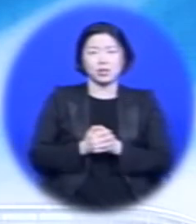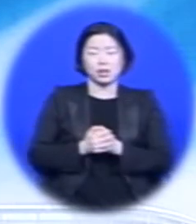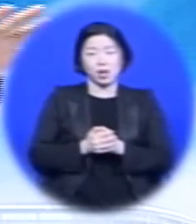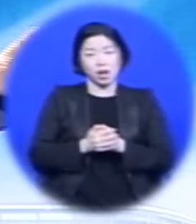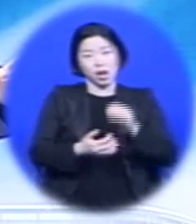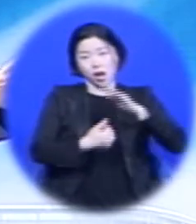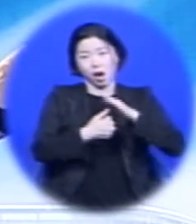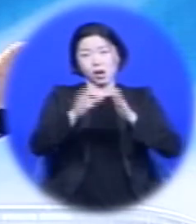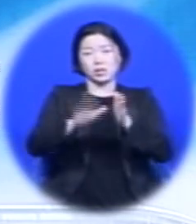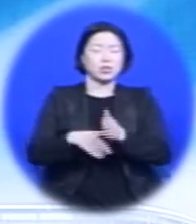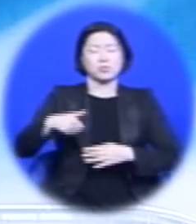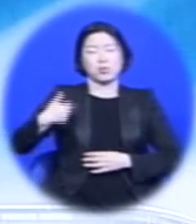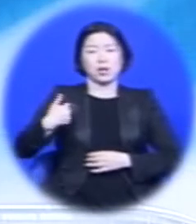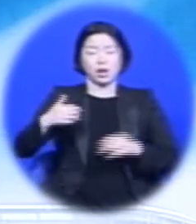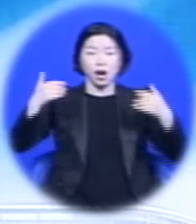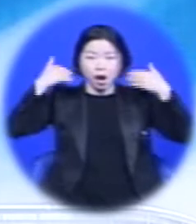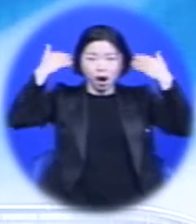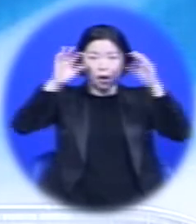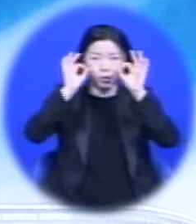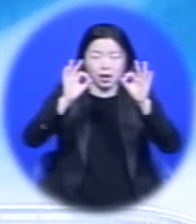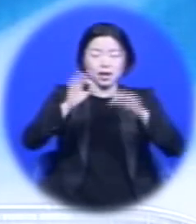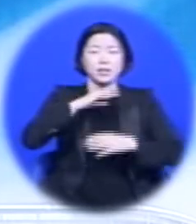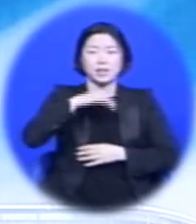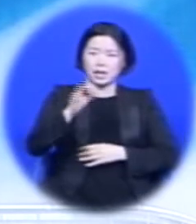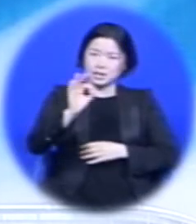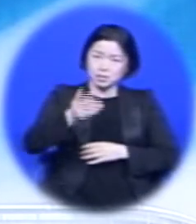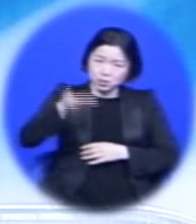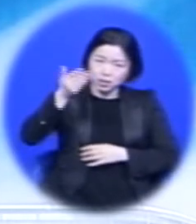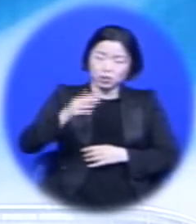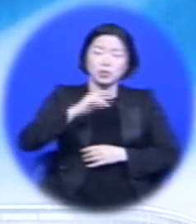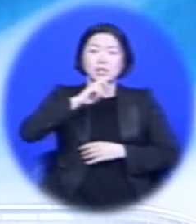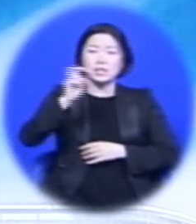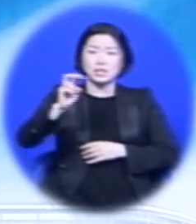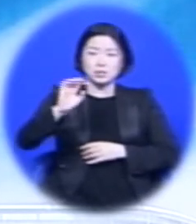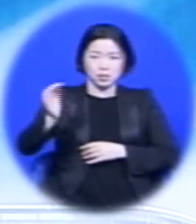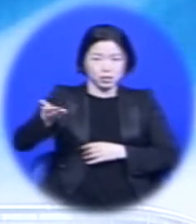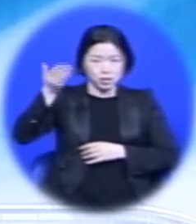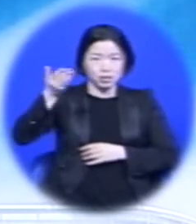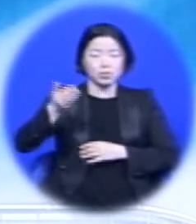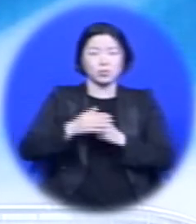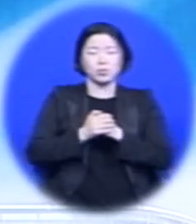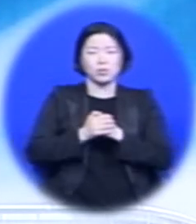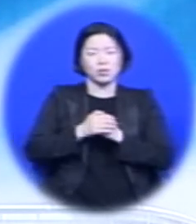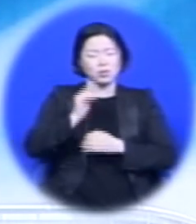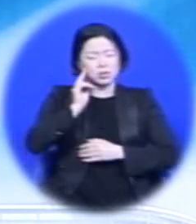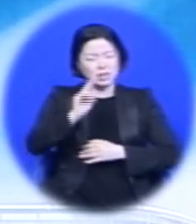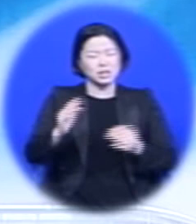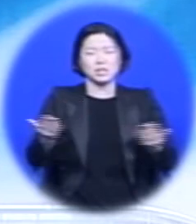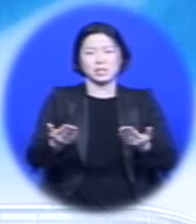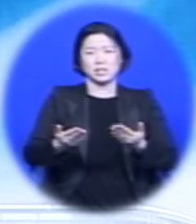어려서는 모르죠. 이제 커보세요. 10대가 되고 20대가 되고 끔찍한 일이